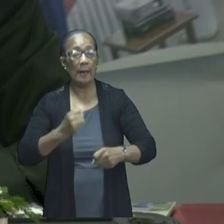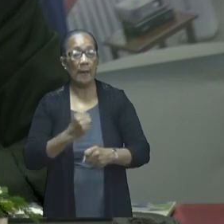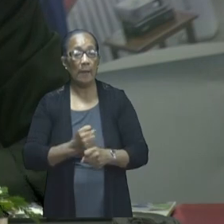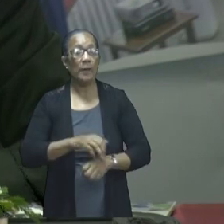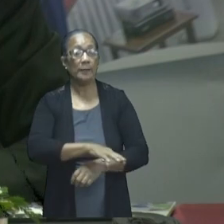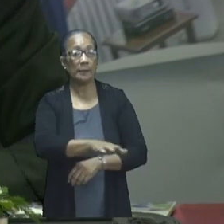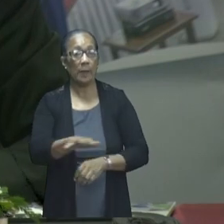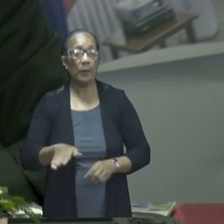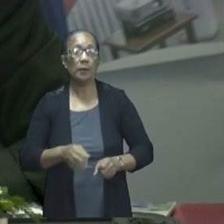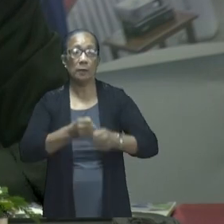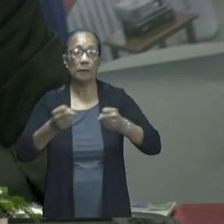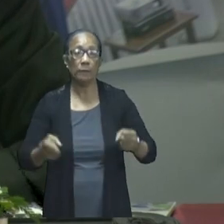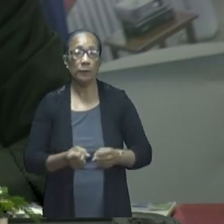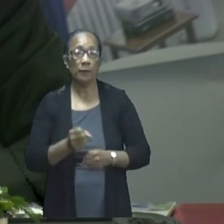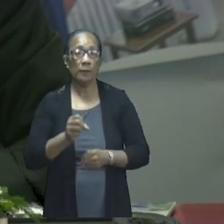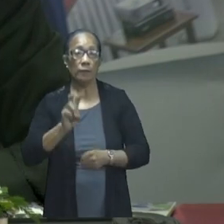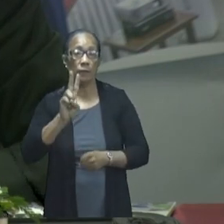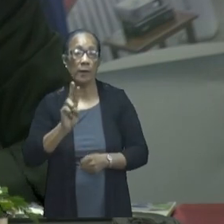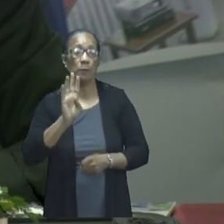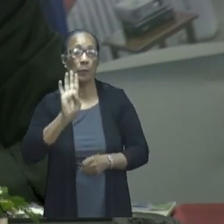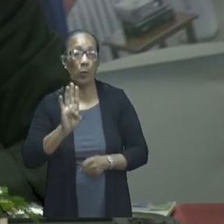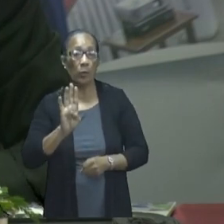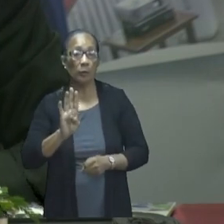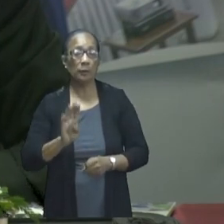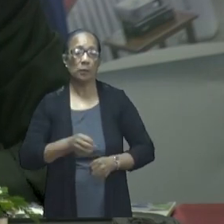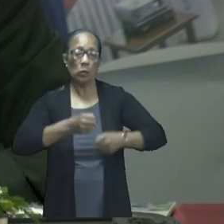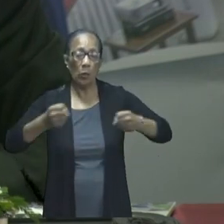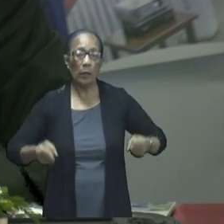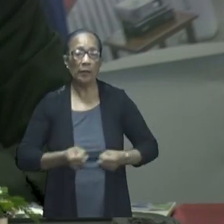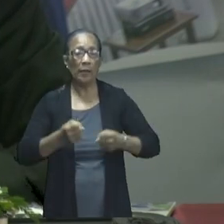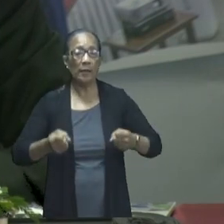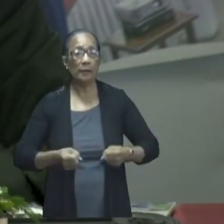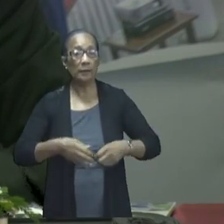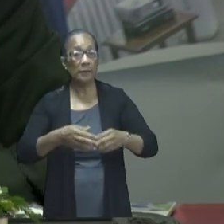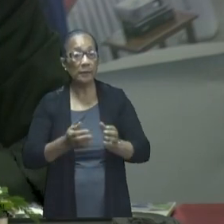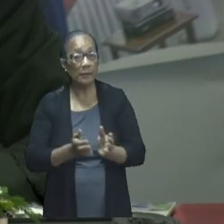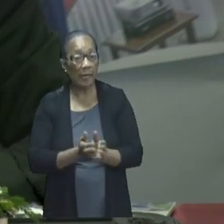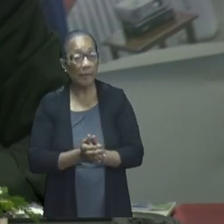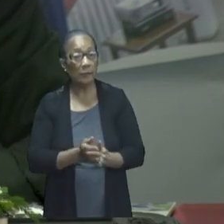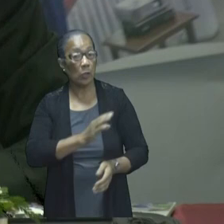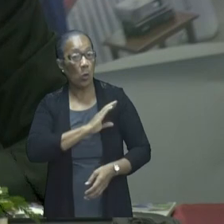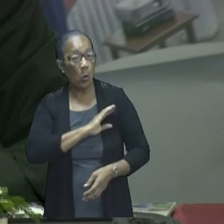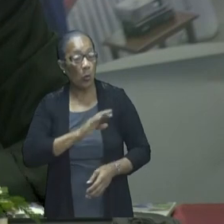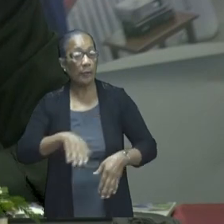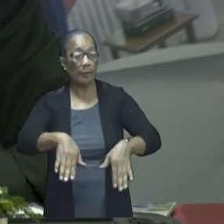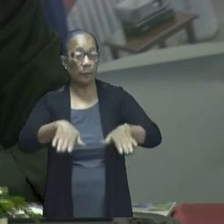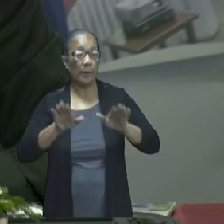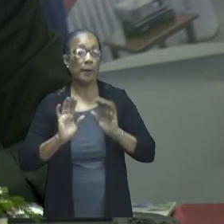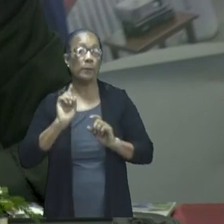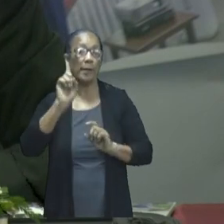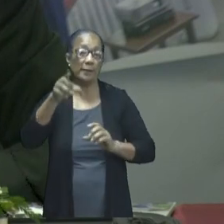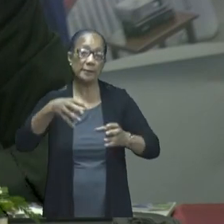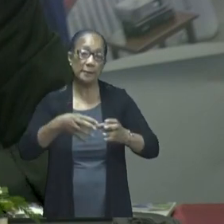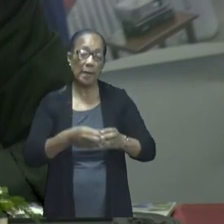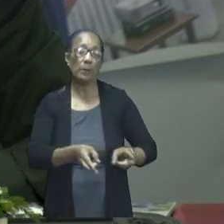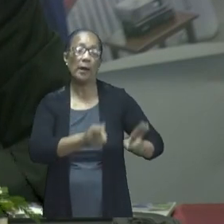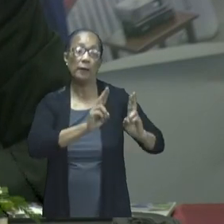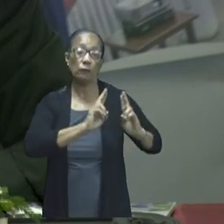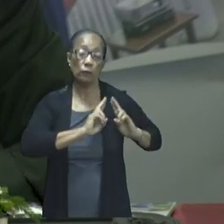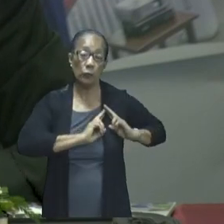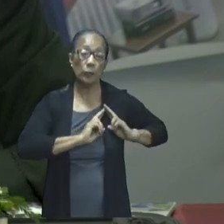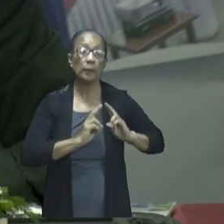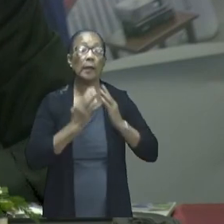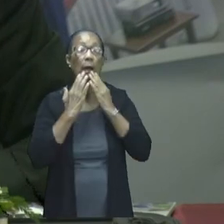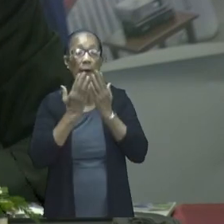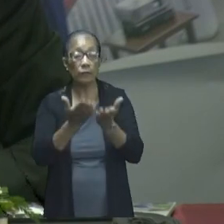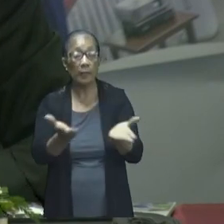van bonden bedrijfsleven functionele organisaties zijn regelmatig naar het parlement te gaan hebben van aan door ding daar